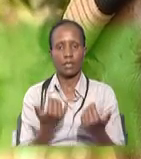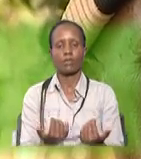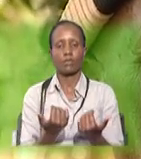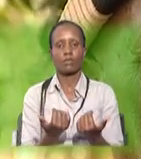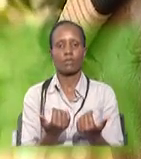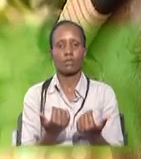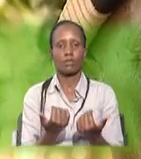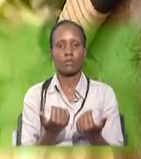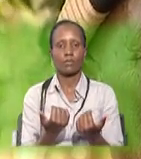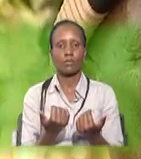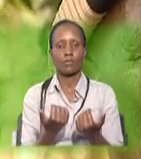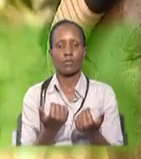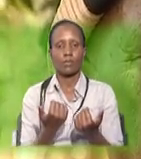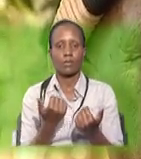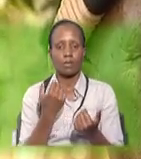Sasa